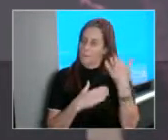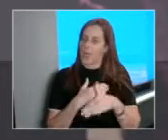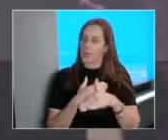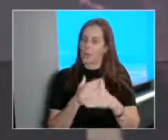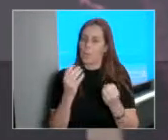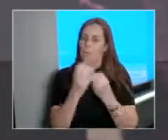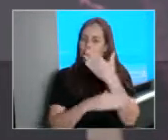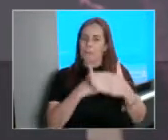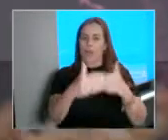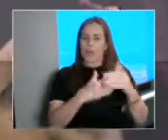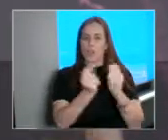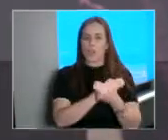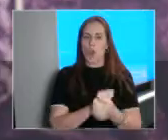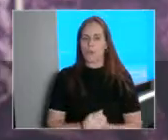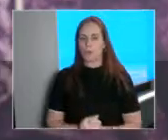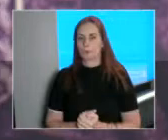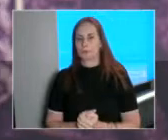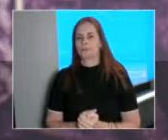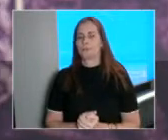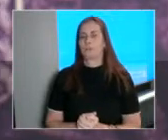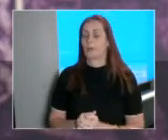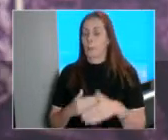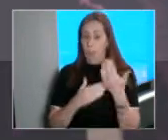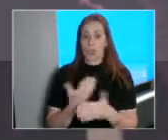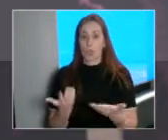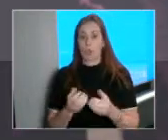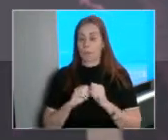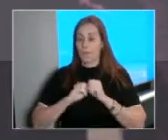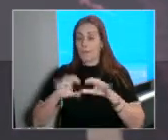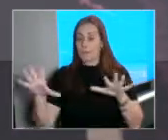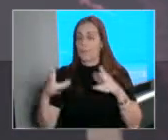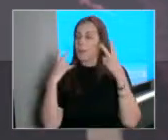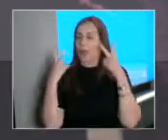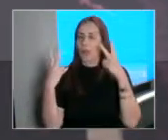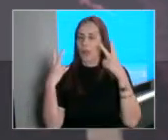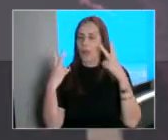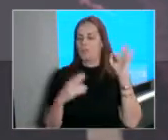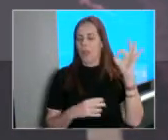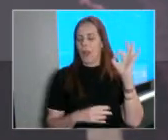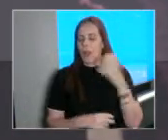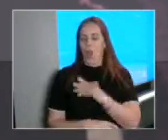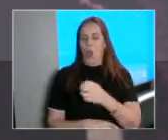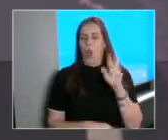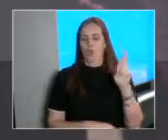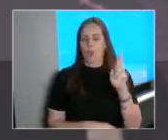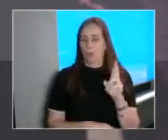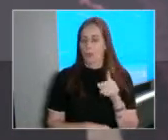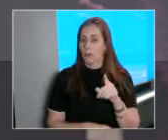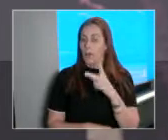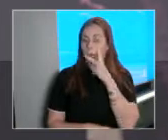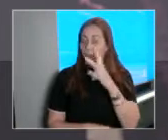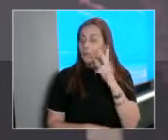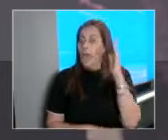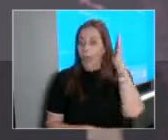של דבר מייצרים את השינוי. ומפיצים את המורשת שלו. נכון, ובסופו של דבר מפיצים את המורשת שלו, את הערכים האלה, הערכים של, כשאמרתי קודם,